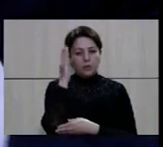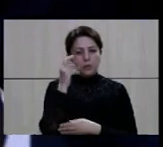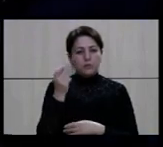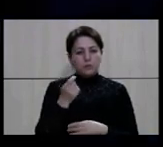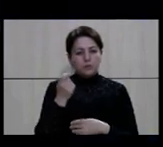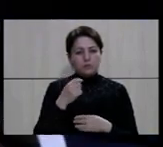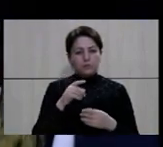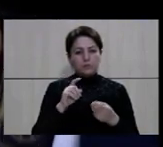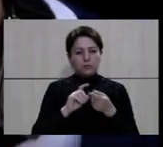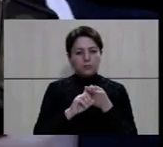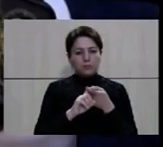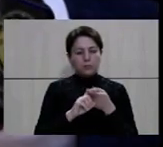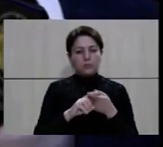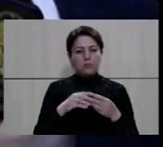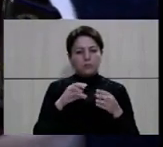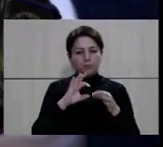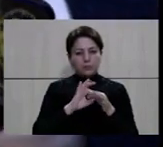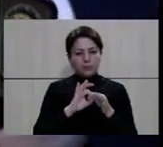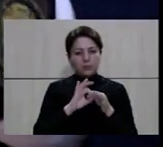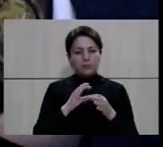biriktirib olamiz.